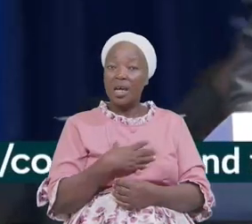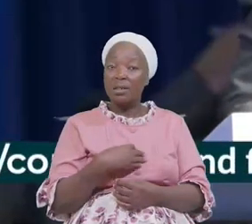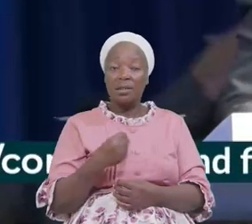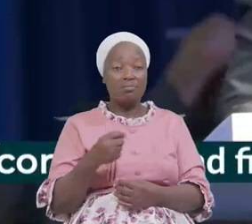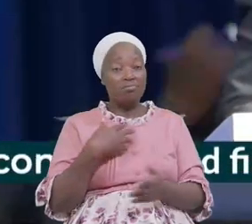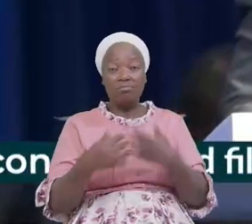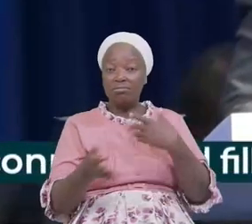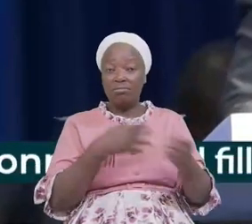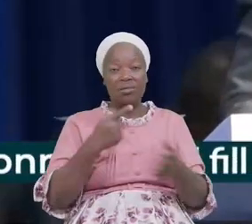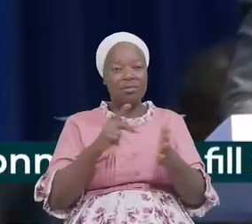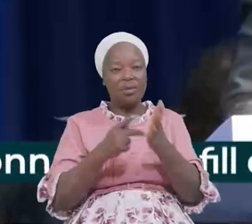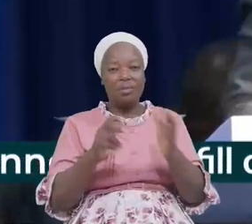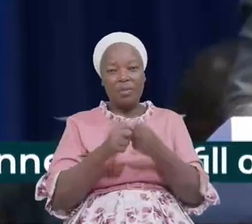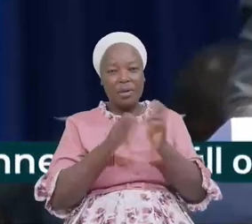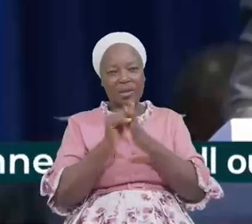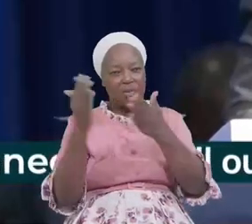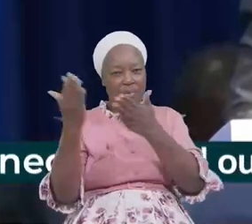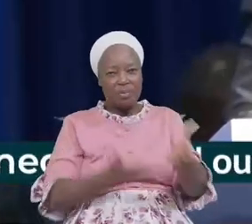Quel que soit le problème que tu as amené ce soir,